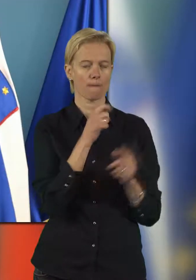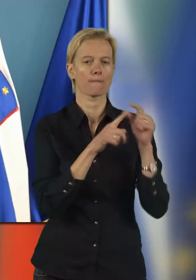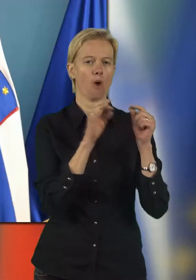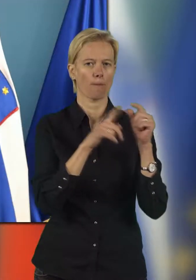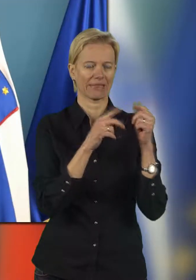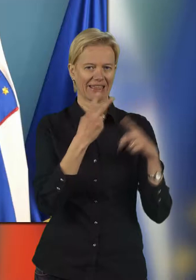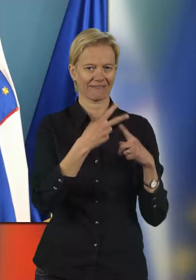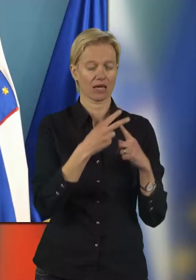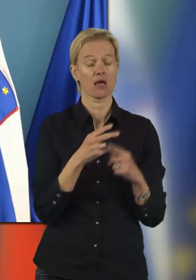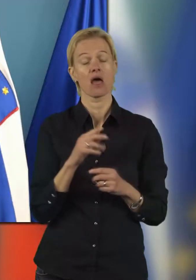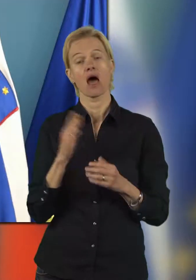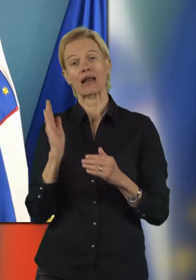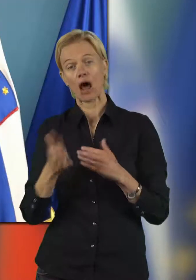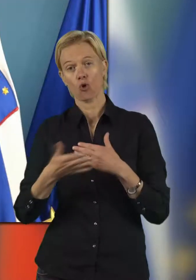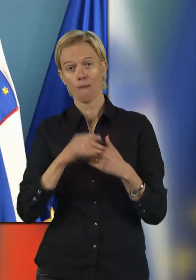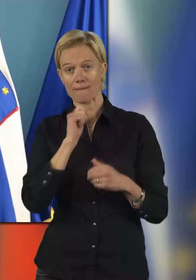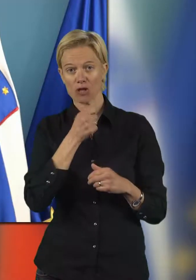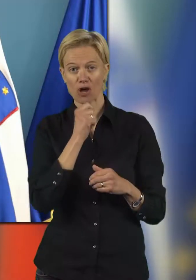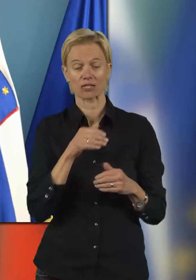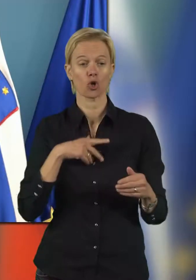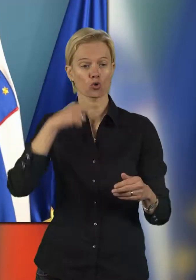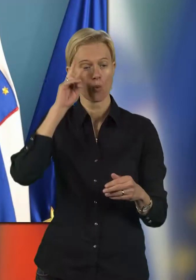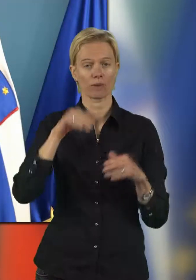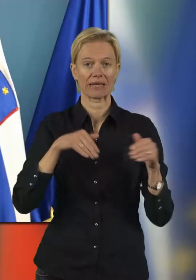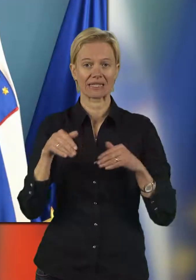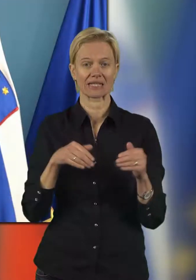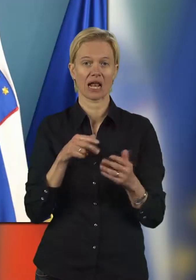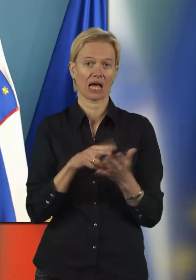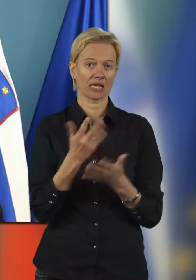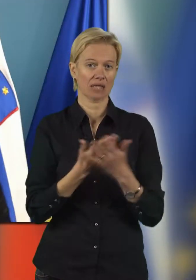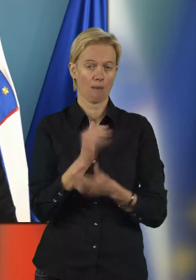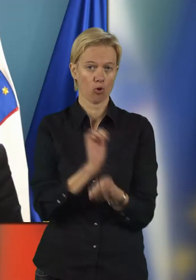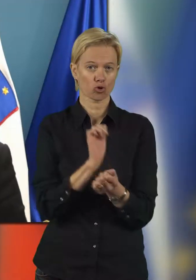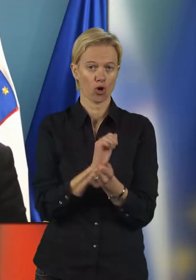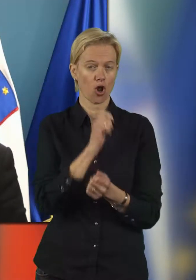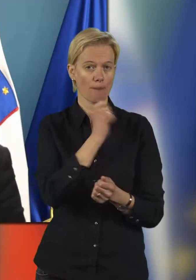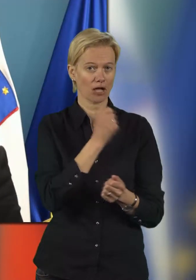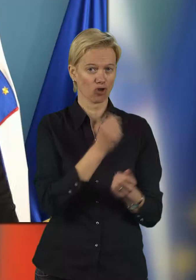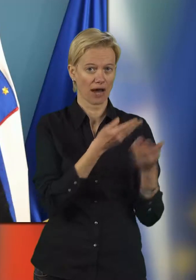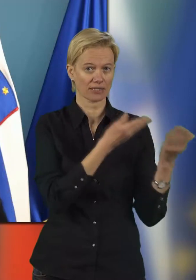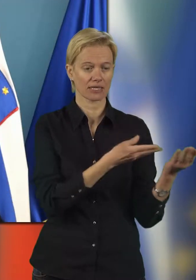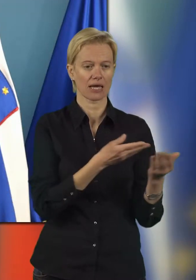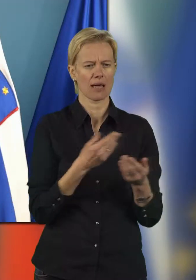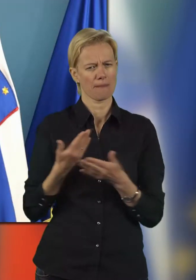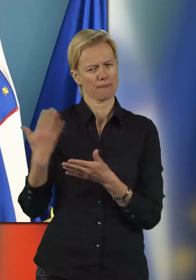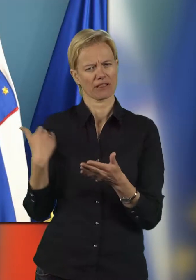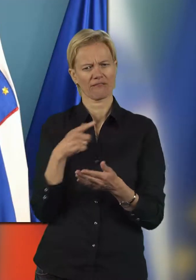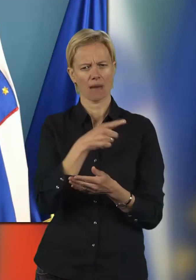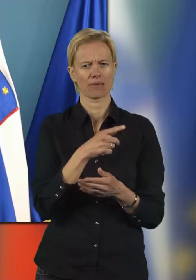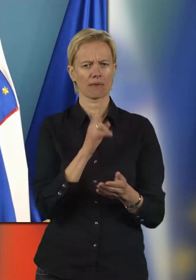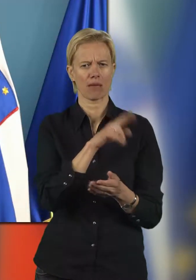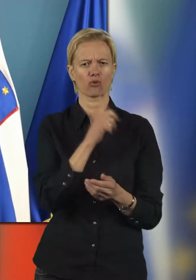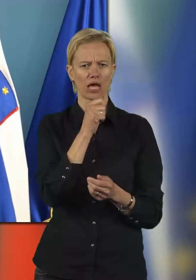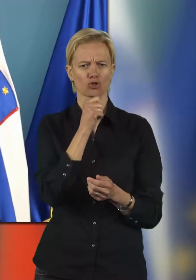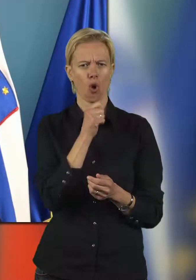Ja, hvala. Ravno pri Madžarski, gospod minister, menda gre za posojilo Madžarske, zdaj malo pred vami je imel tiskovko tudi